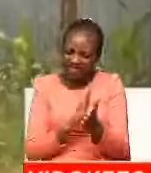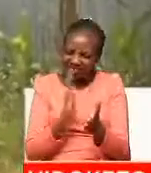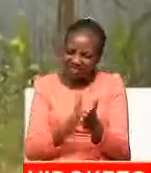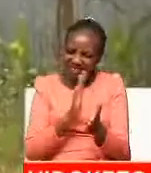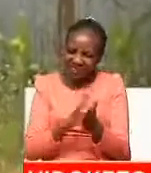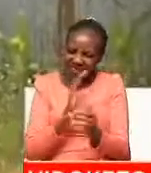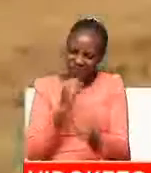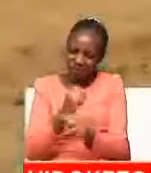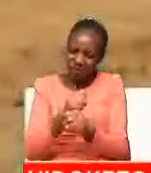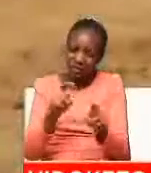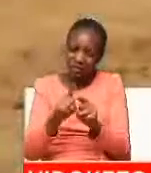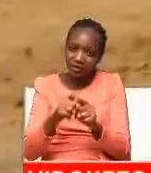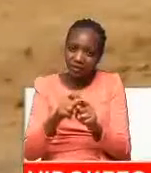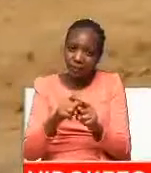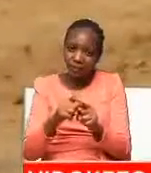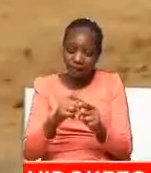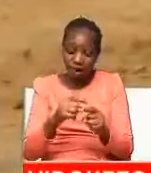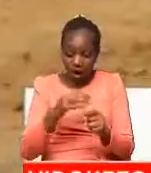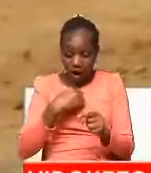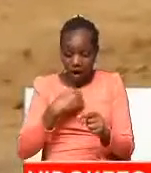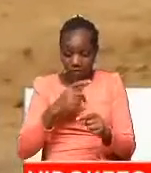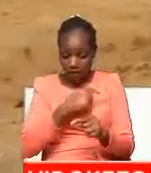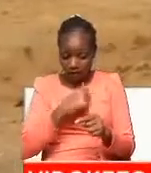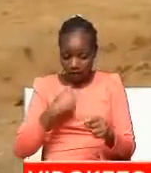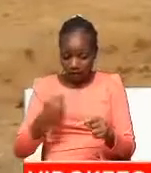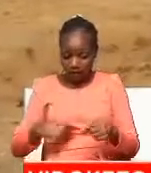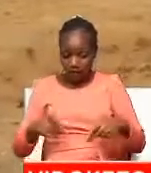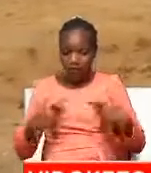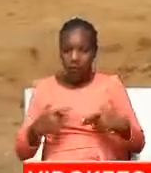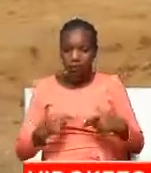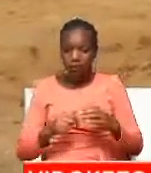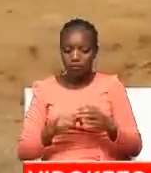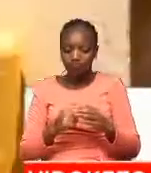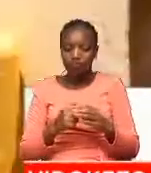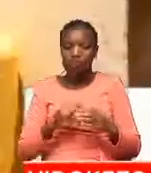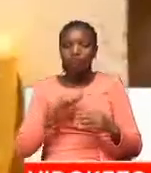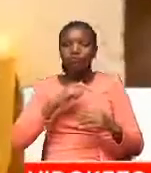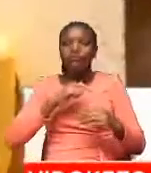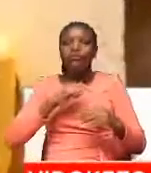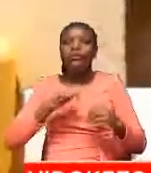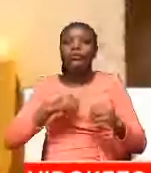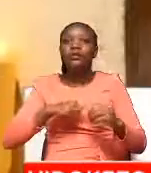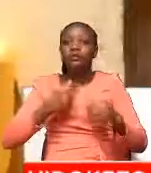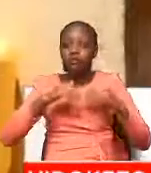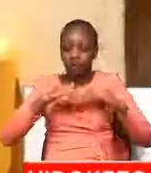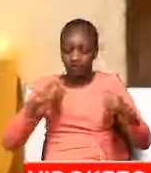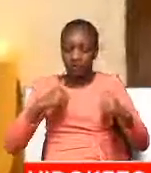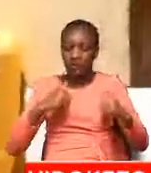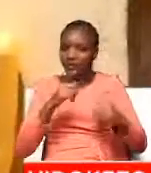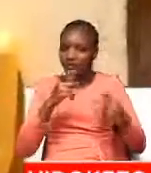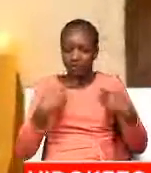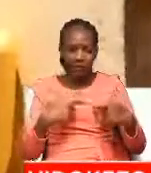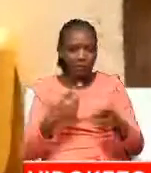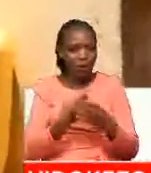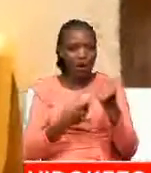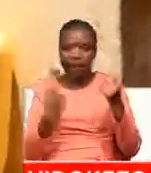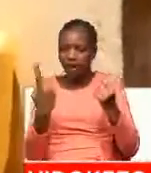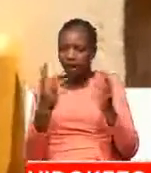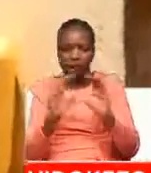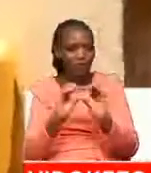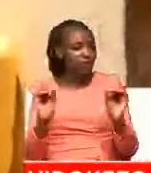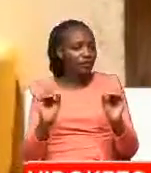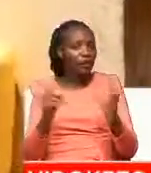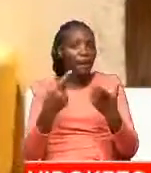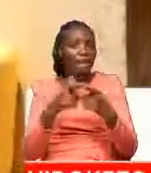katika karantini, la sivyo hasira ya wananchi huenda ikazidi sheria. Hawajiweka katika karantini yote, wanatangamana na